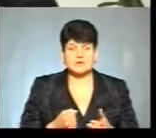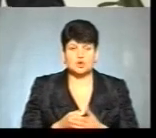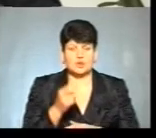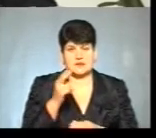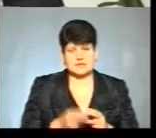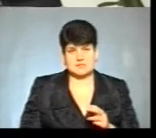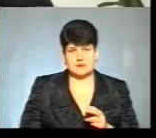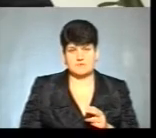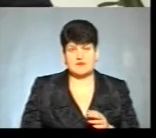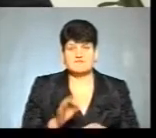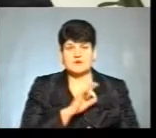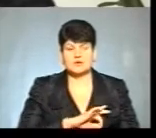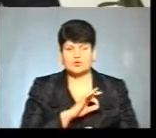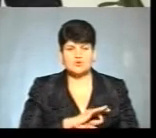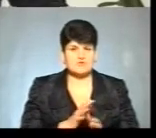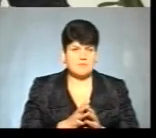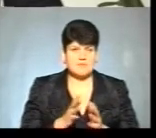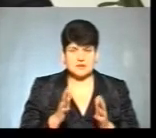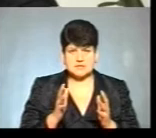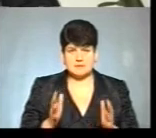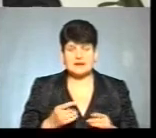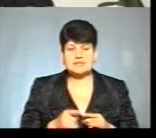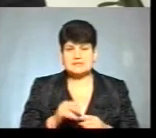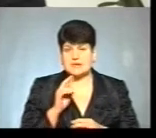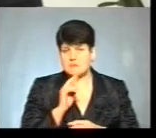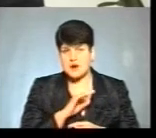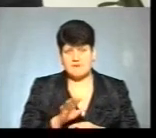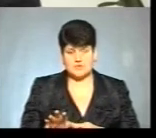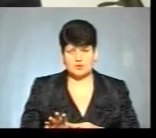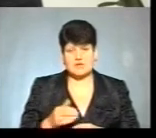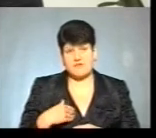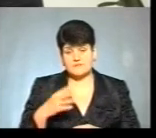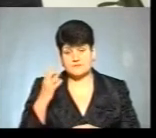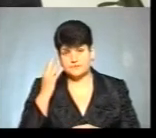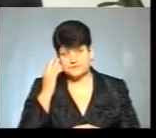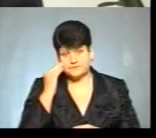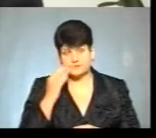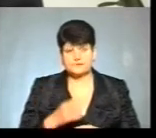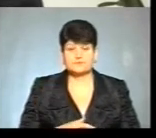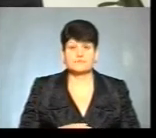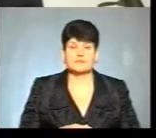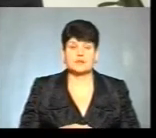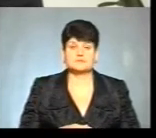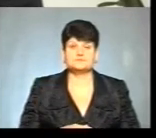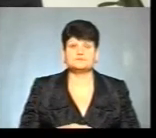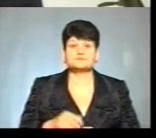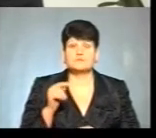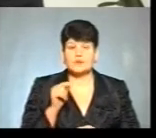кінця. Тобто використовувати максимально. Ну це є неправильно, я рахую на це. От, тому